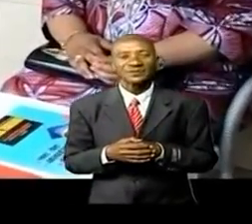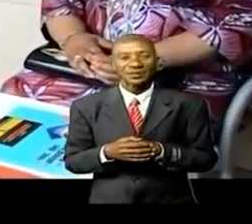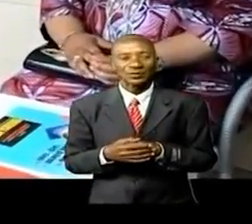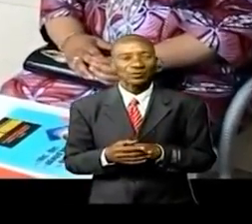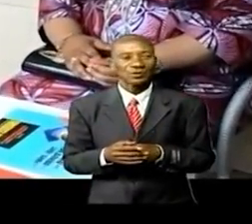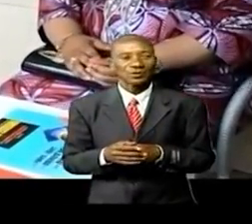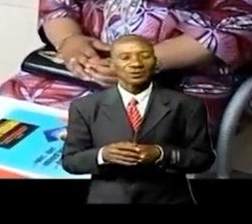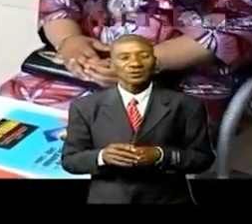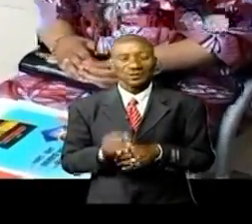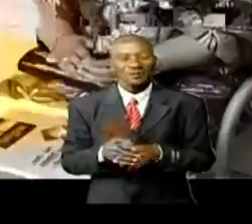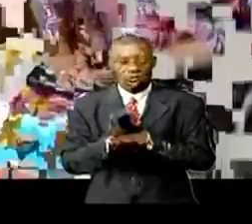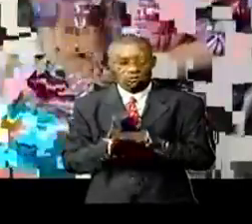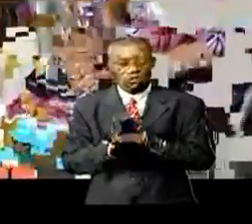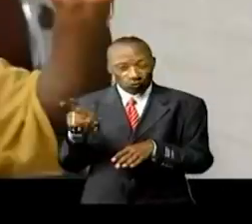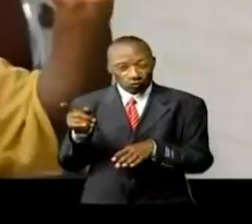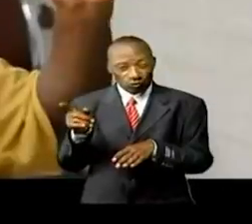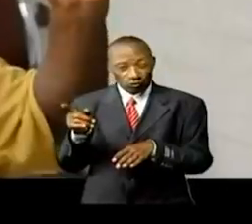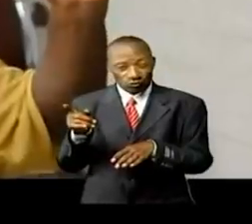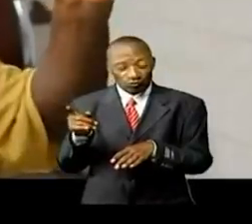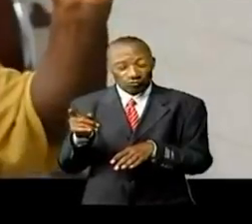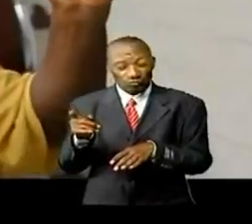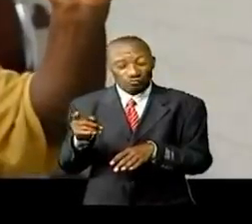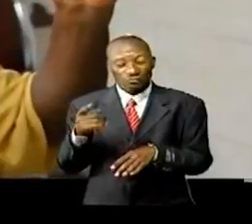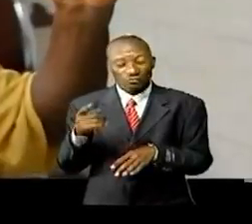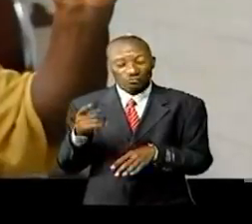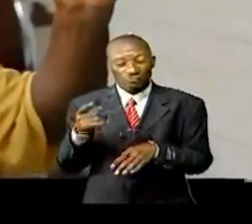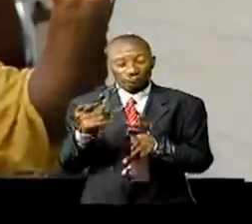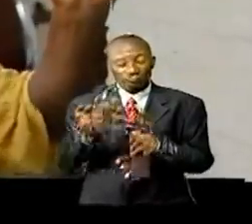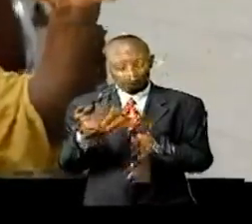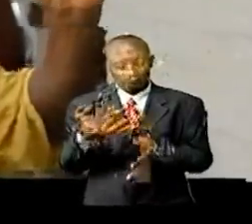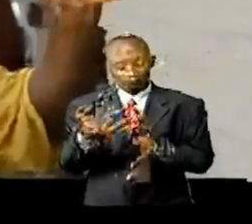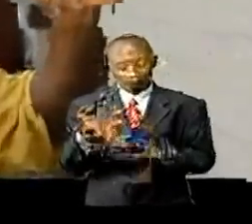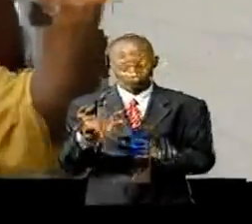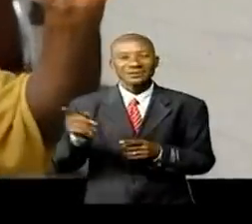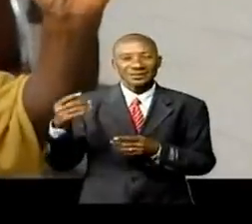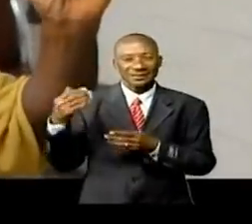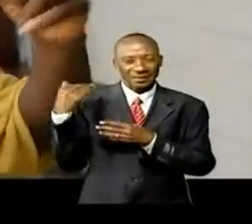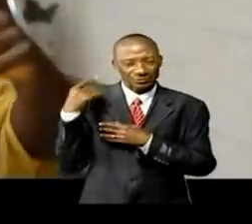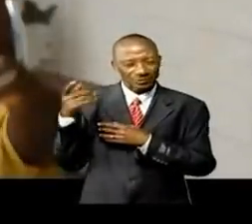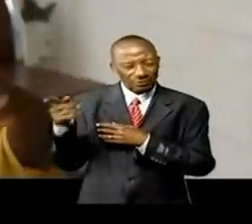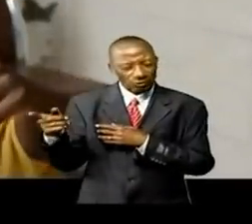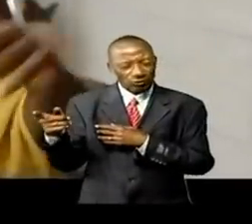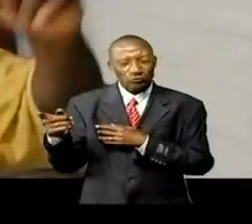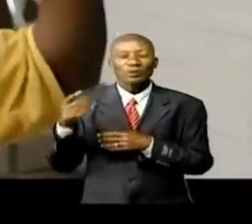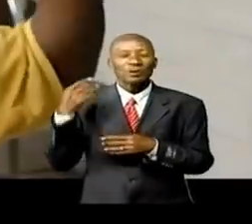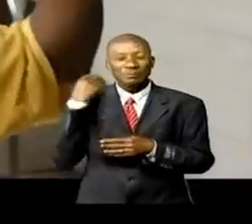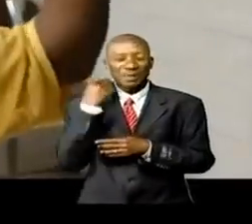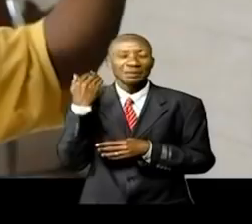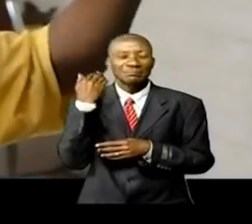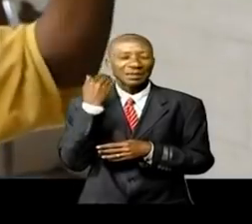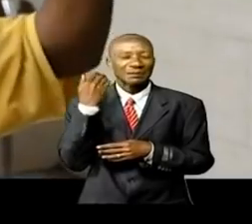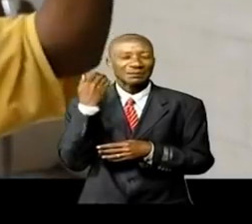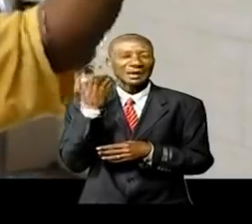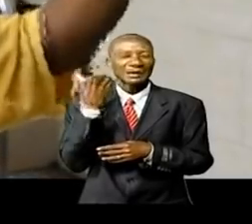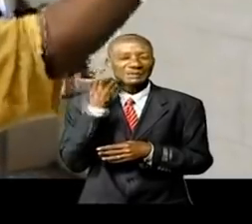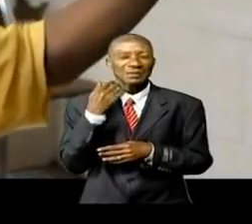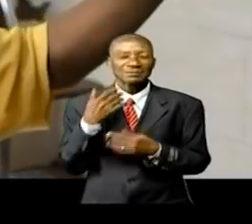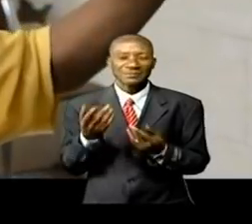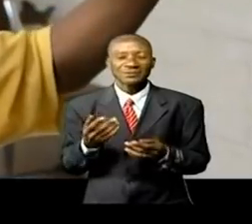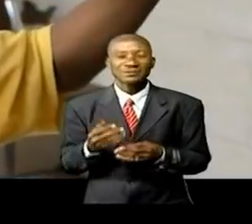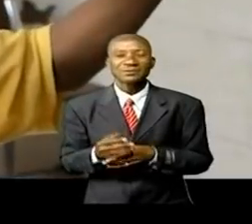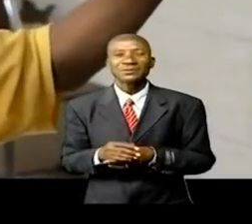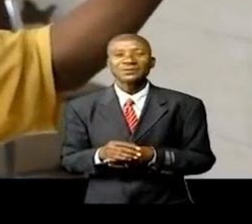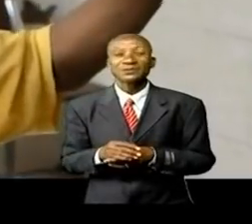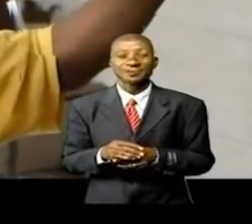institution en son absence. Par ailleurs, le professeur Manda a exprimé sa gratitude à l'endroit du chef de l'État, Félix-Antoine